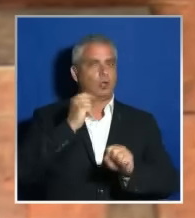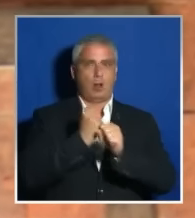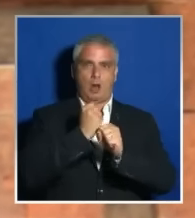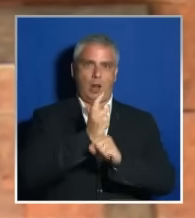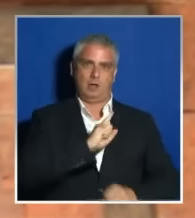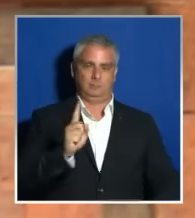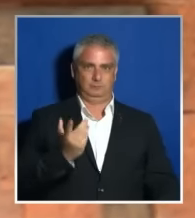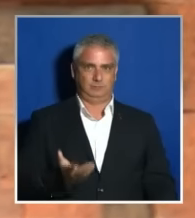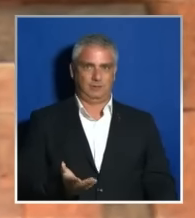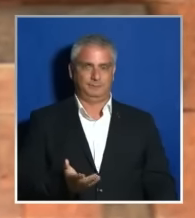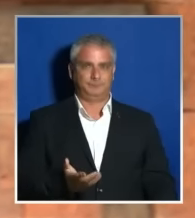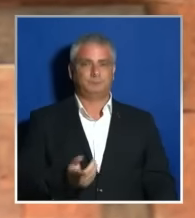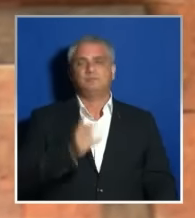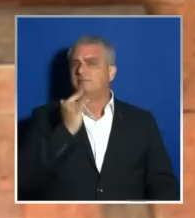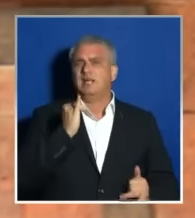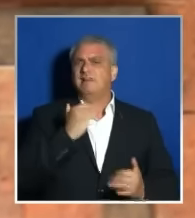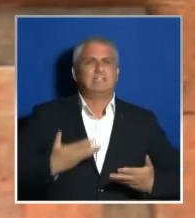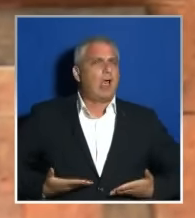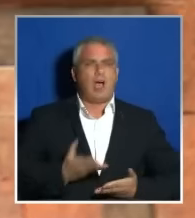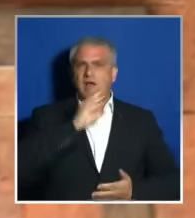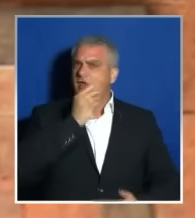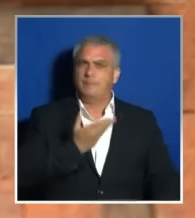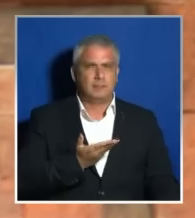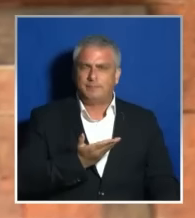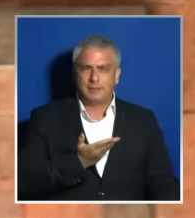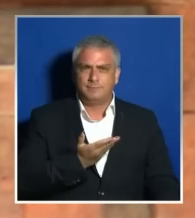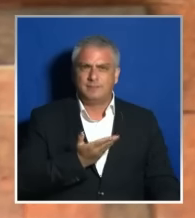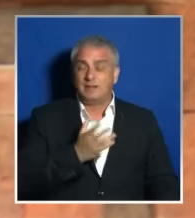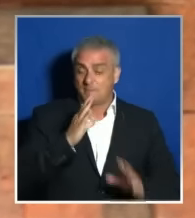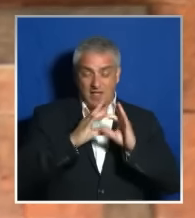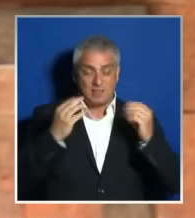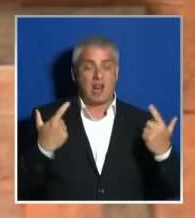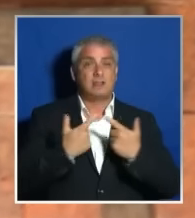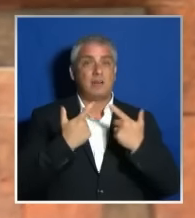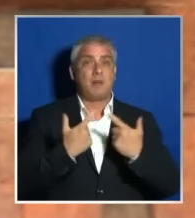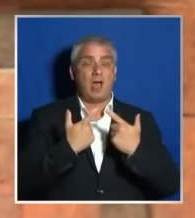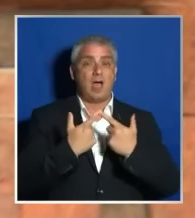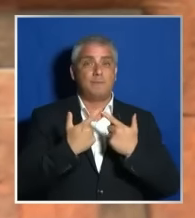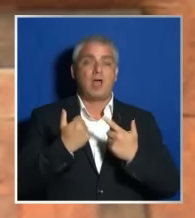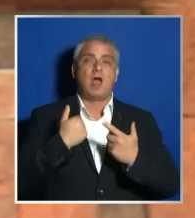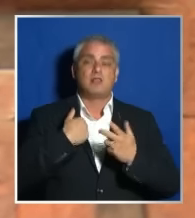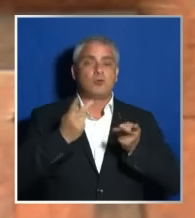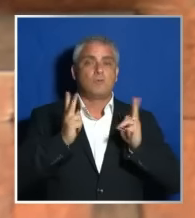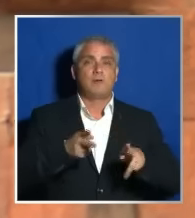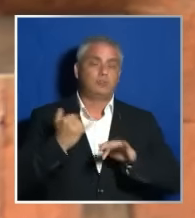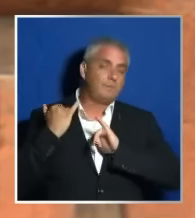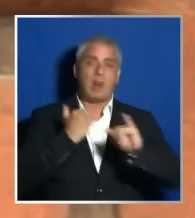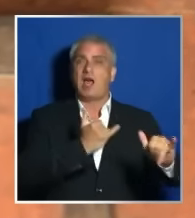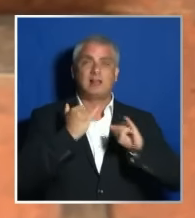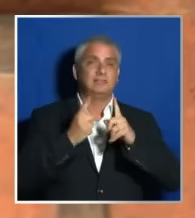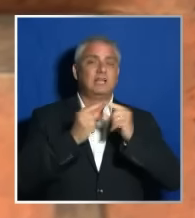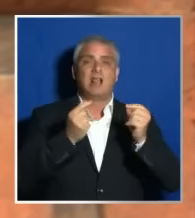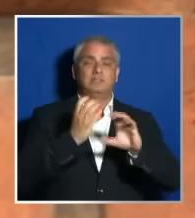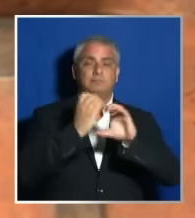נקט. ועל איזו ערבה הם מדברים? הרי מתחילת המלחמה אנחנו מאפשרים להכניס